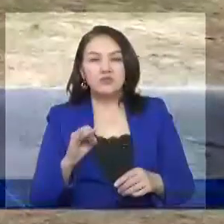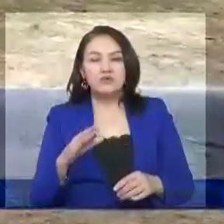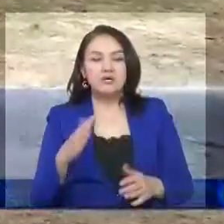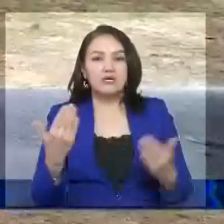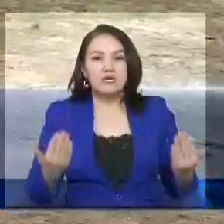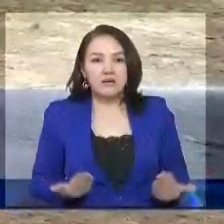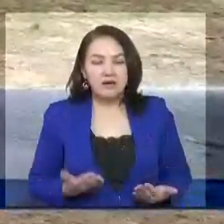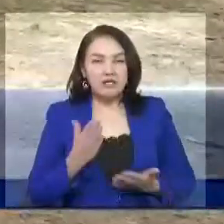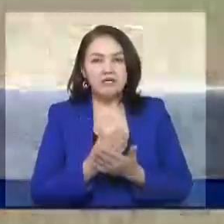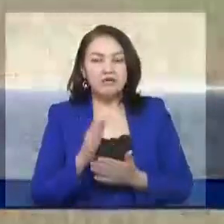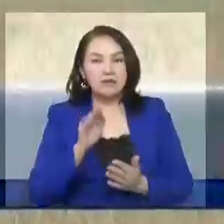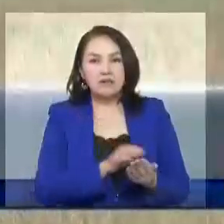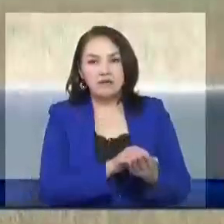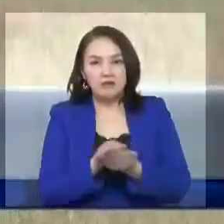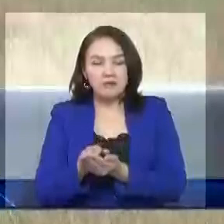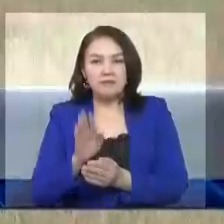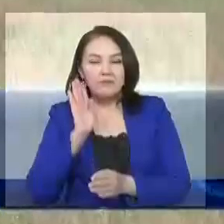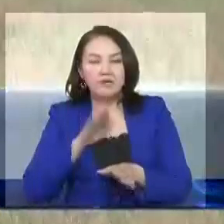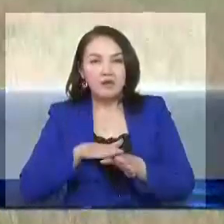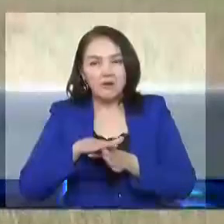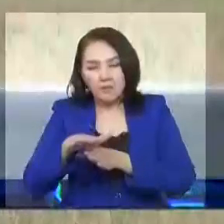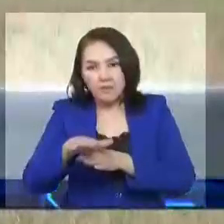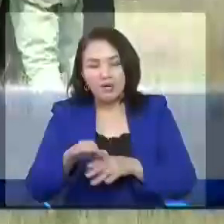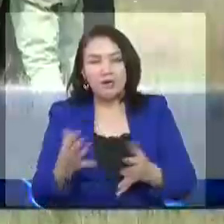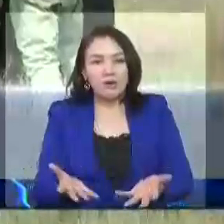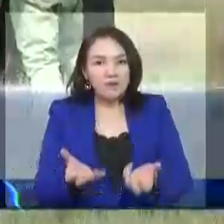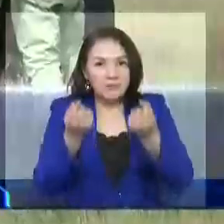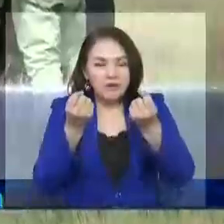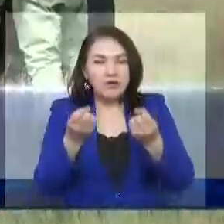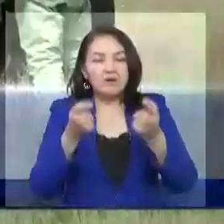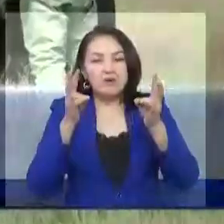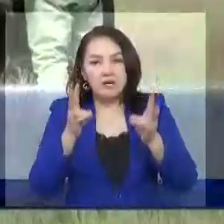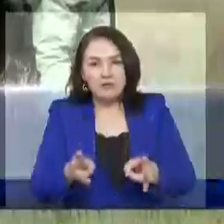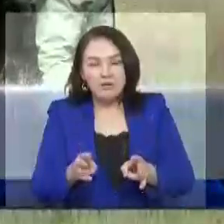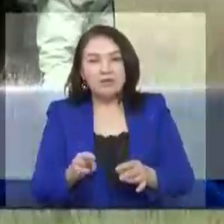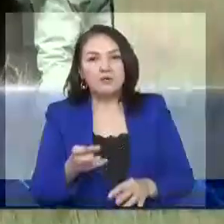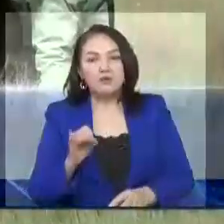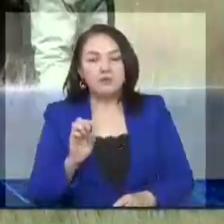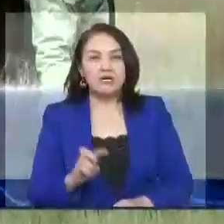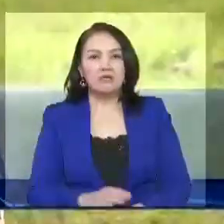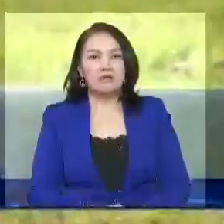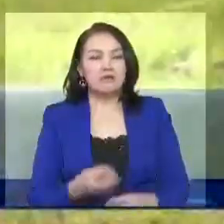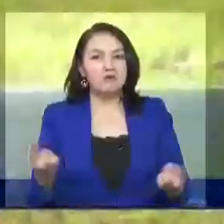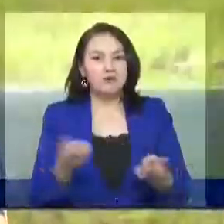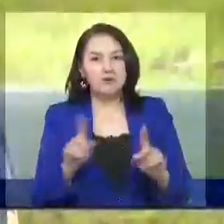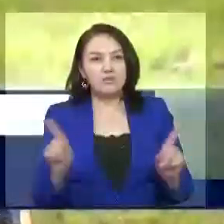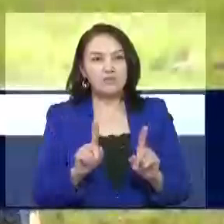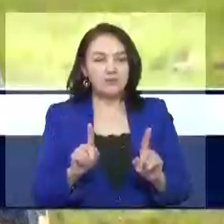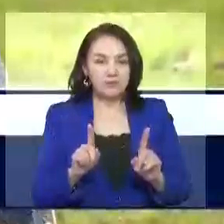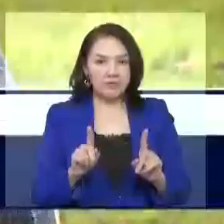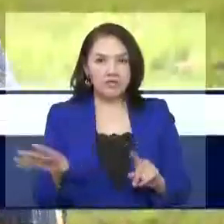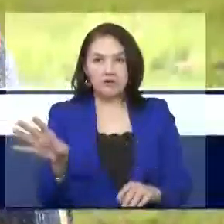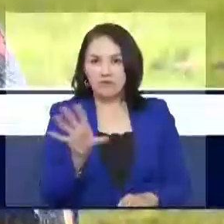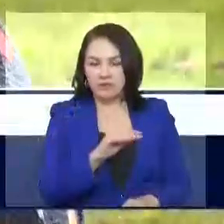домов расположено кладбище. Вода проходила достаточно, чтобы поднять все вредные для организма микробы. Следует отметить, что